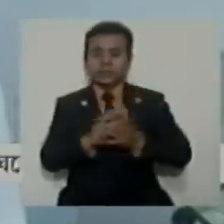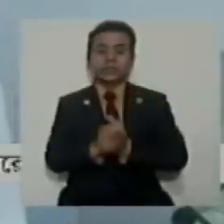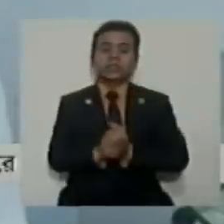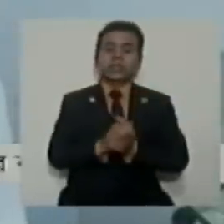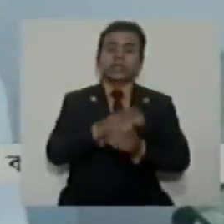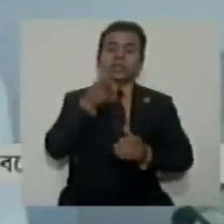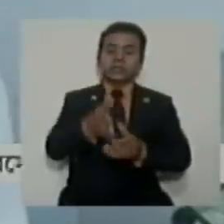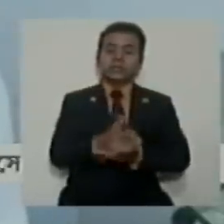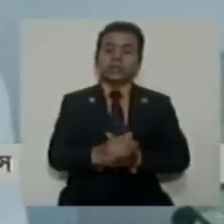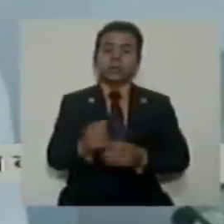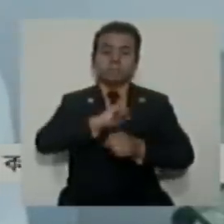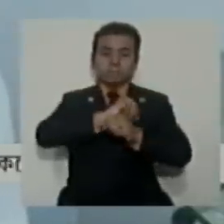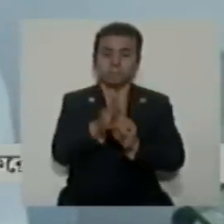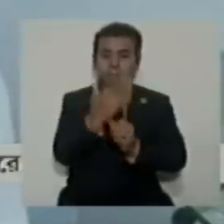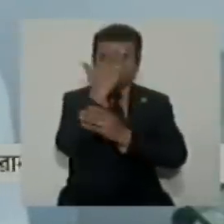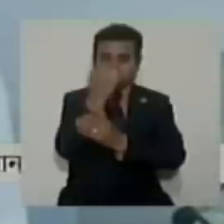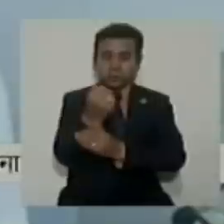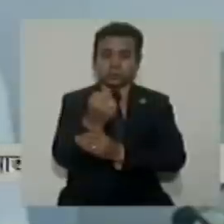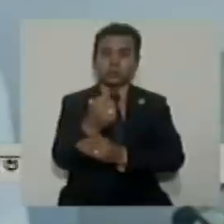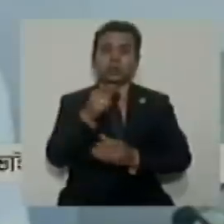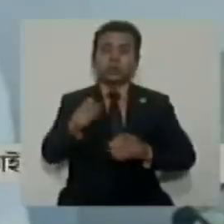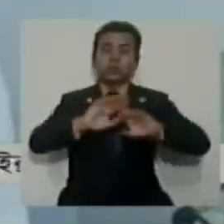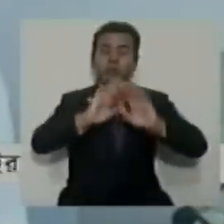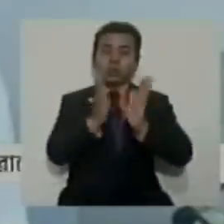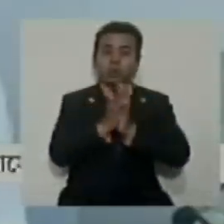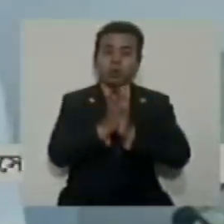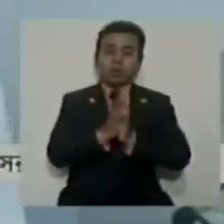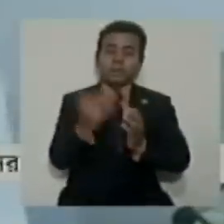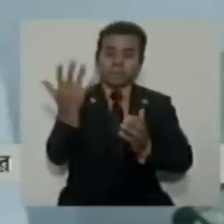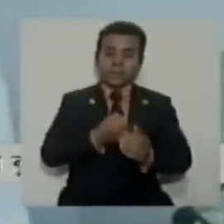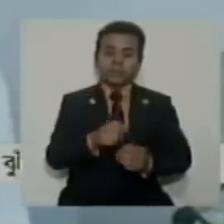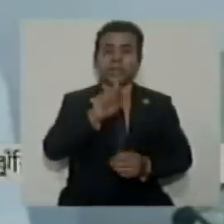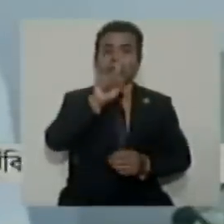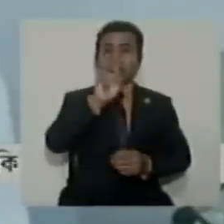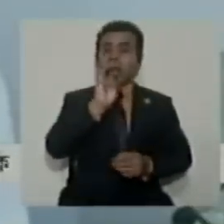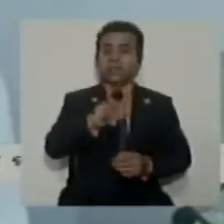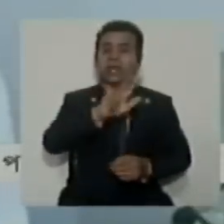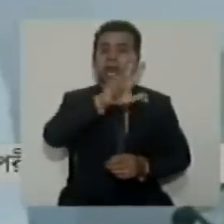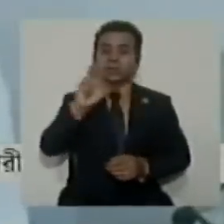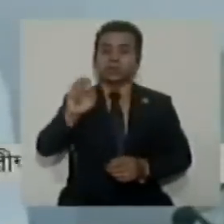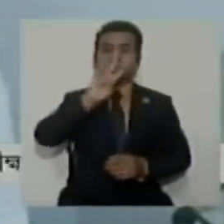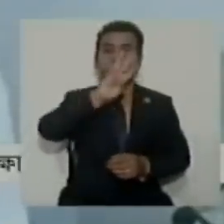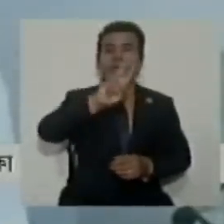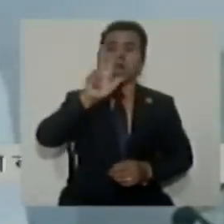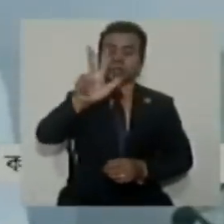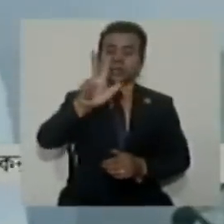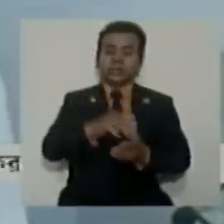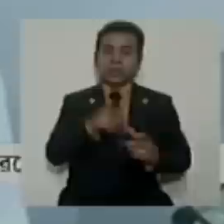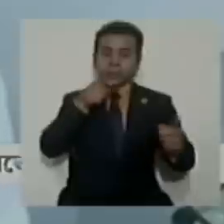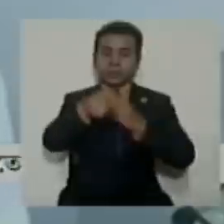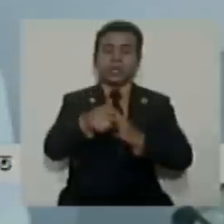তার মধ্যে হাসপাতালে ভর্তি আছে প্রায় ৫০০ জন, অর্থাৎ হাসপাতালের সেবা নিয়েছে প্রায়